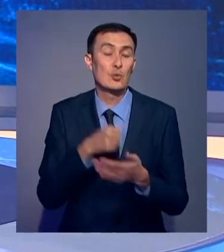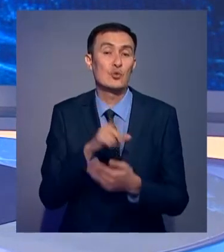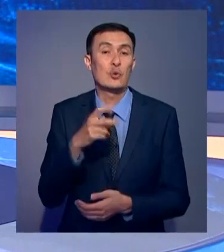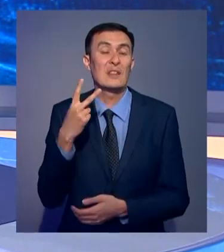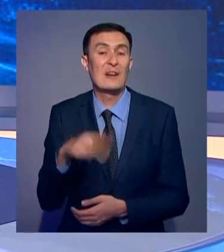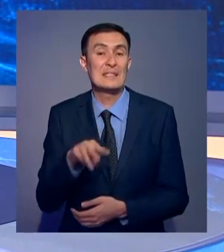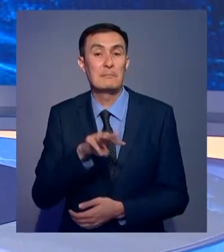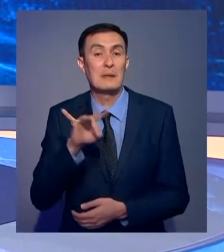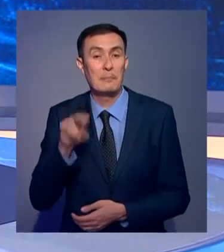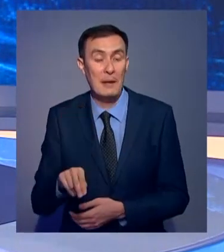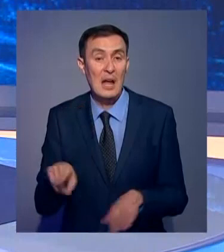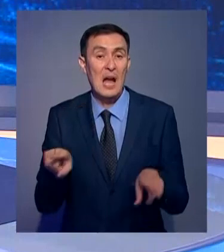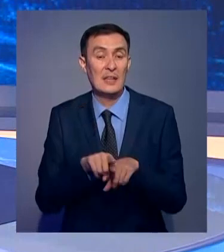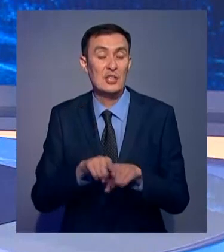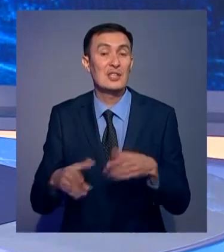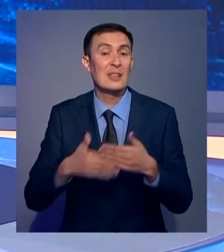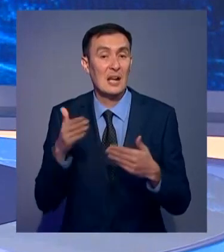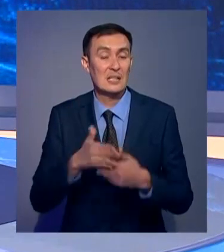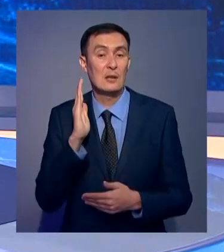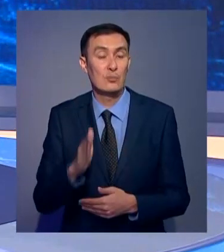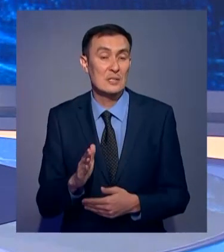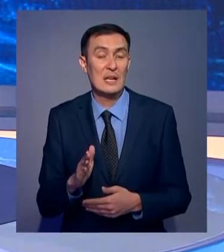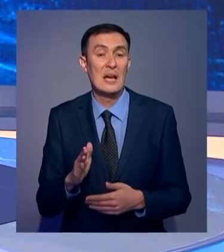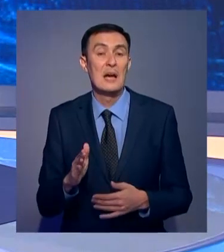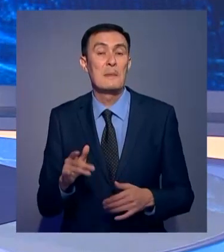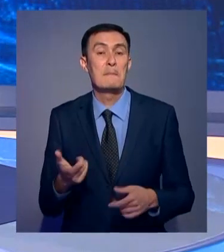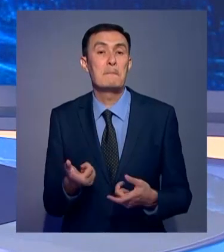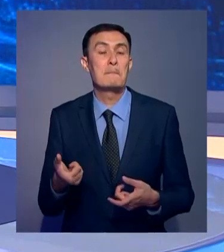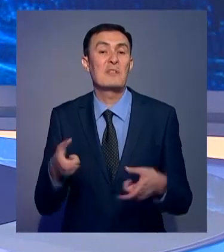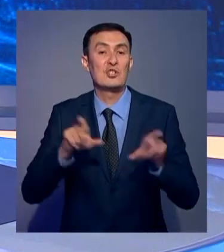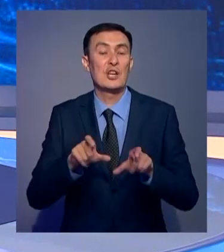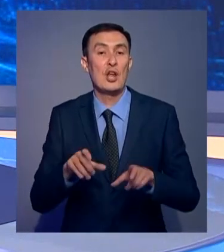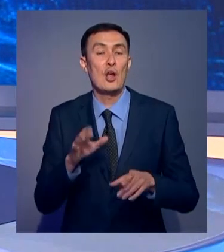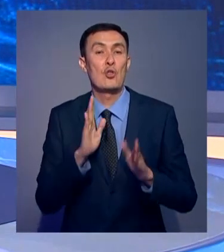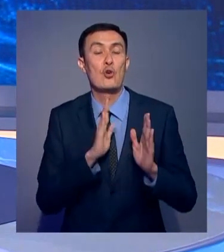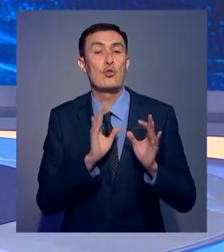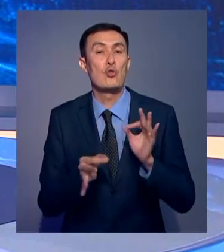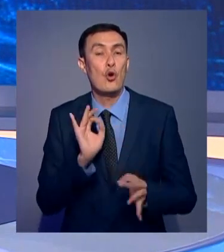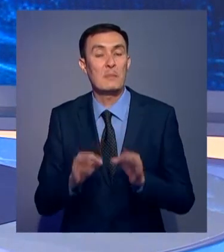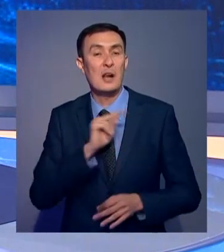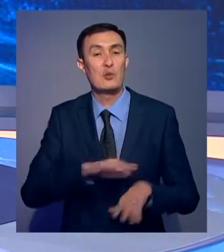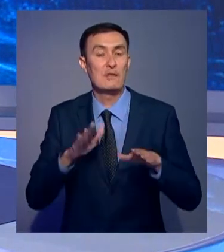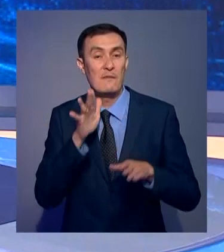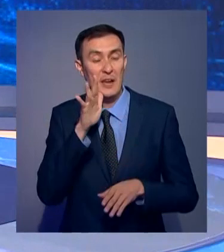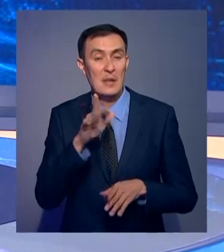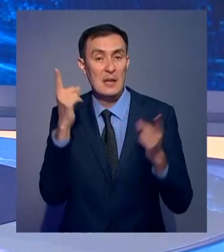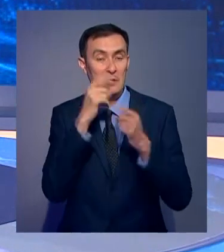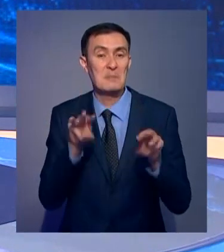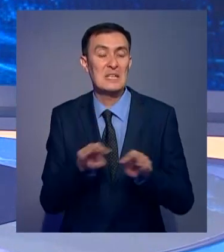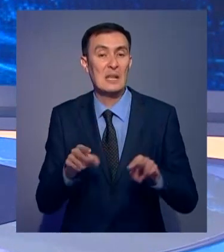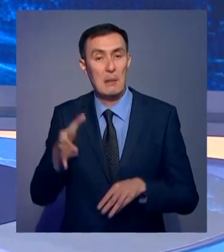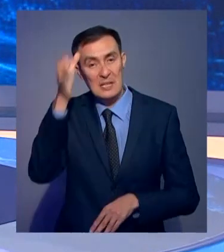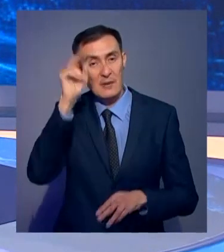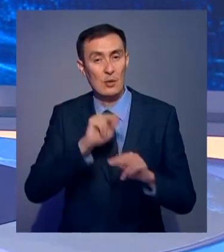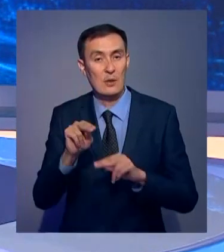20 до 120 МРП. Аналогичное наказание предусмотрено и за превышение нормы рабочего времени. Об этом сообщил министр образования